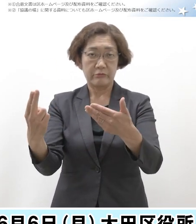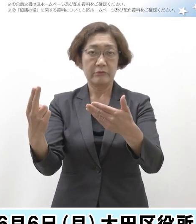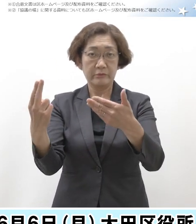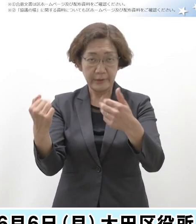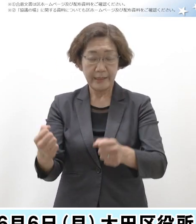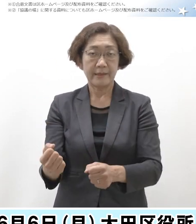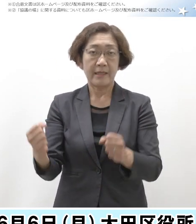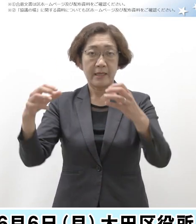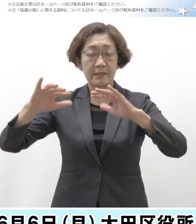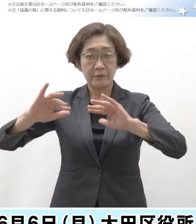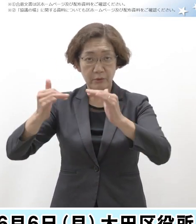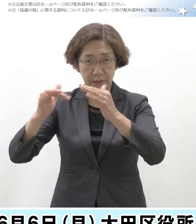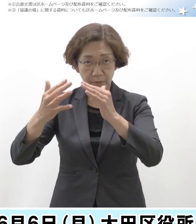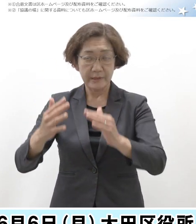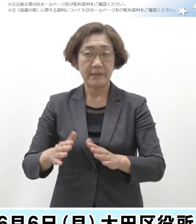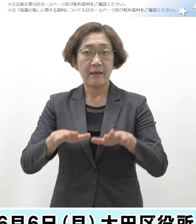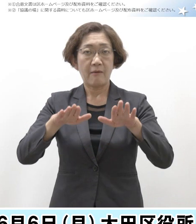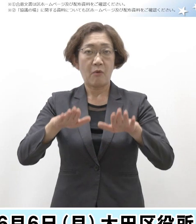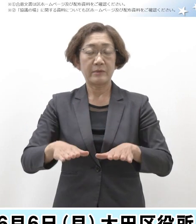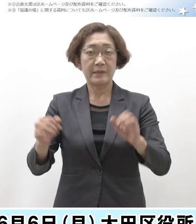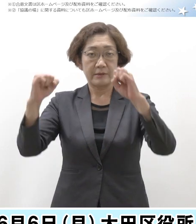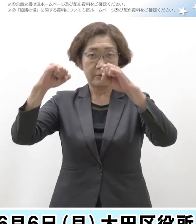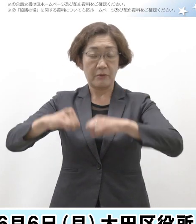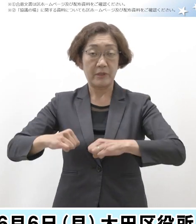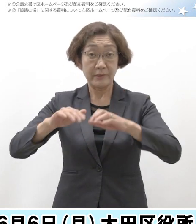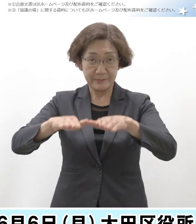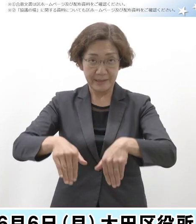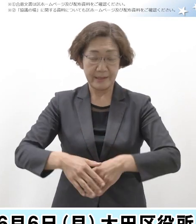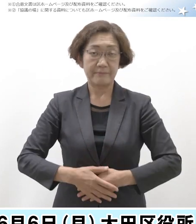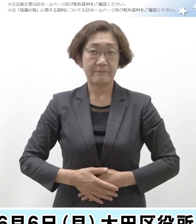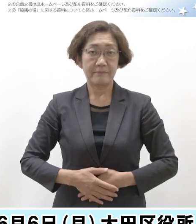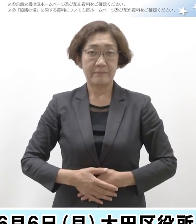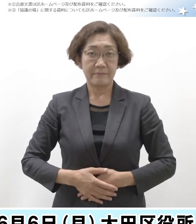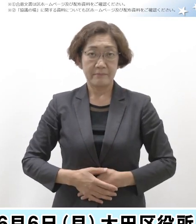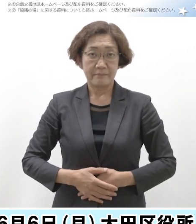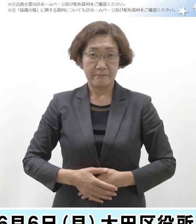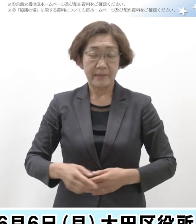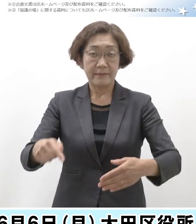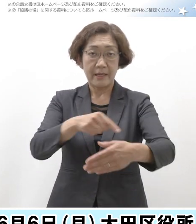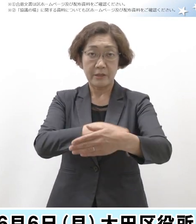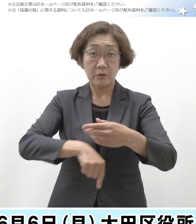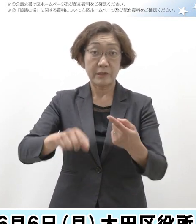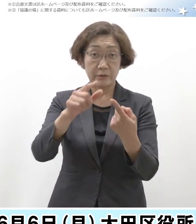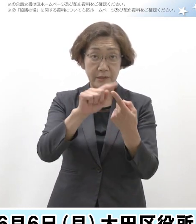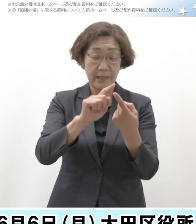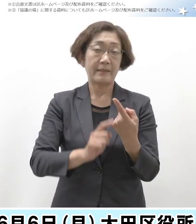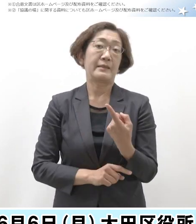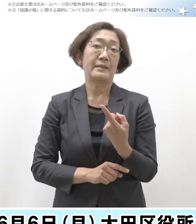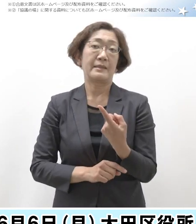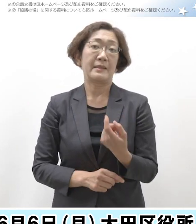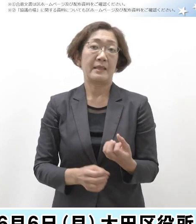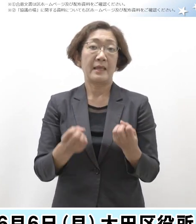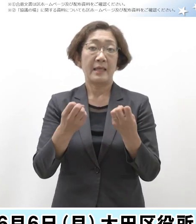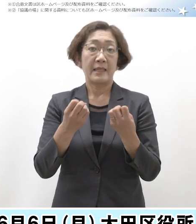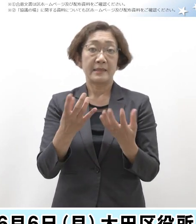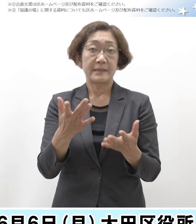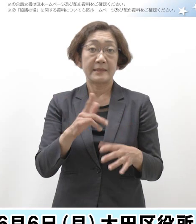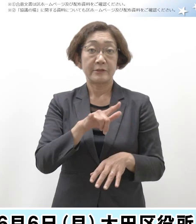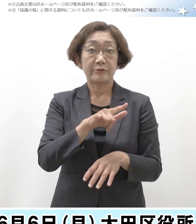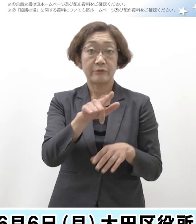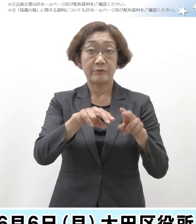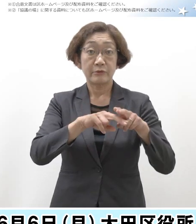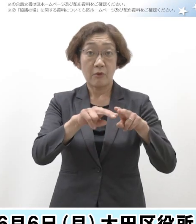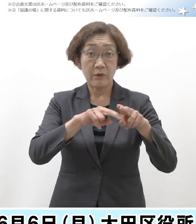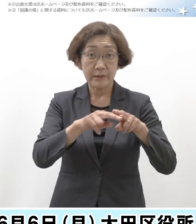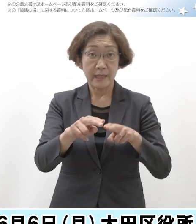内容となります。1点目といたしましては、区は新空港線整備の整備主体とな